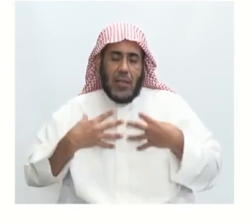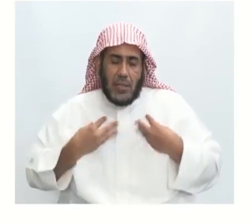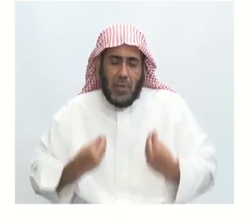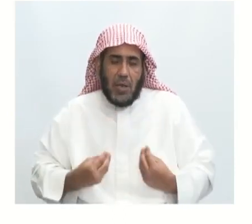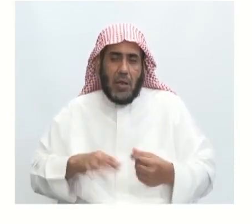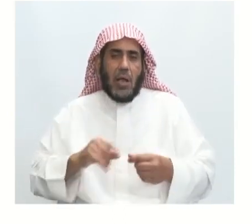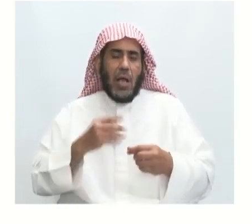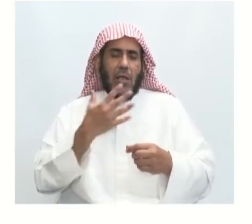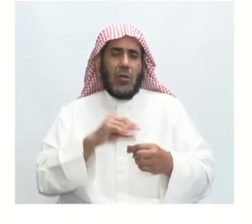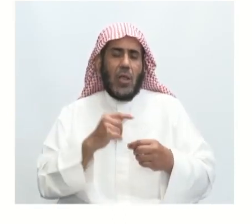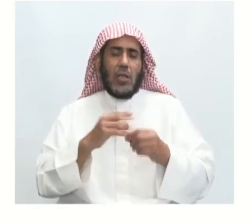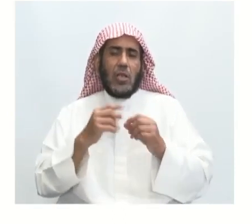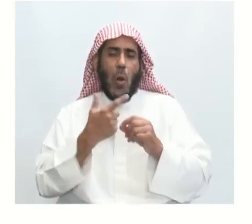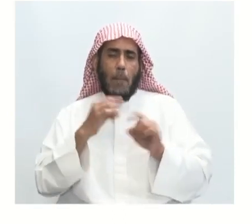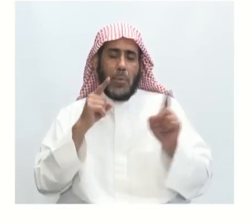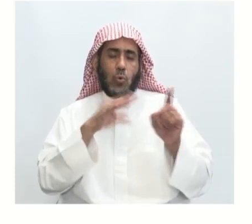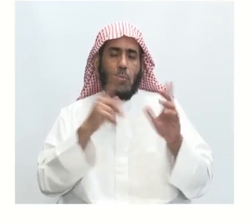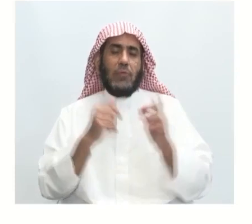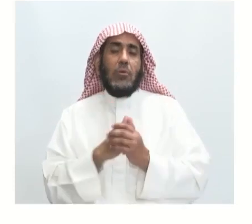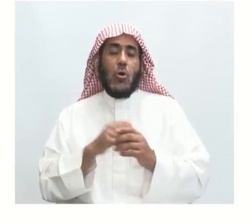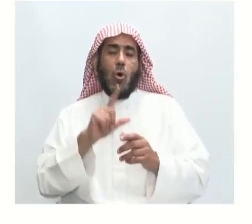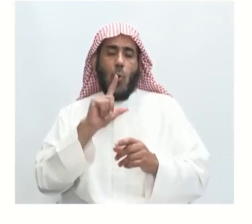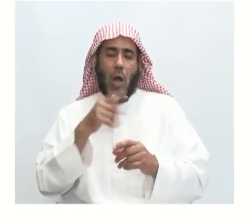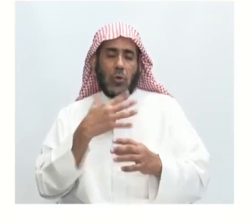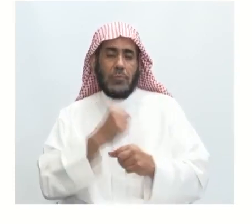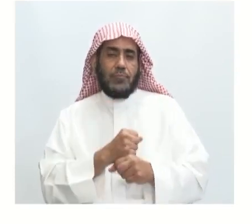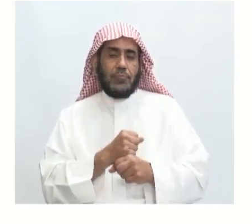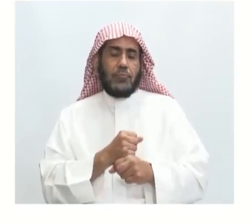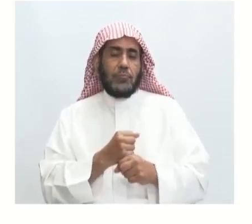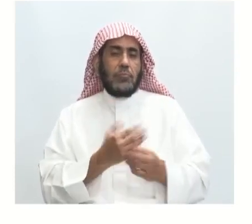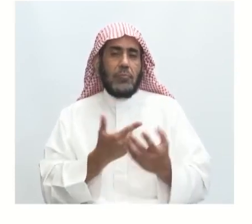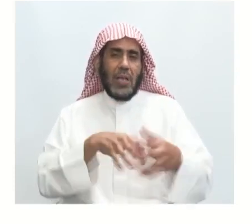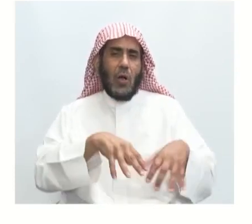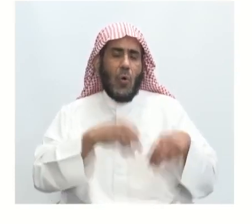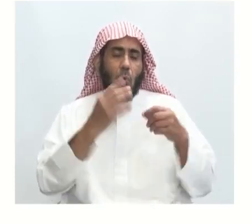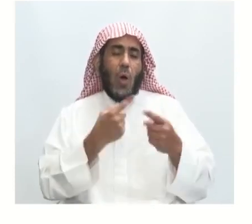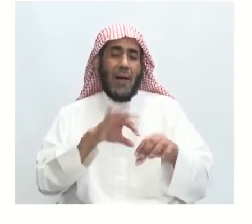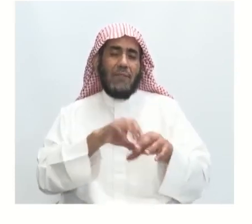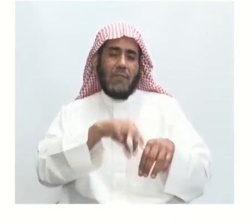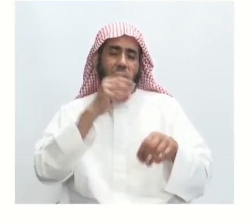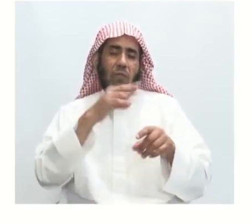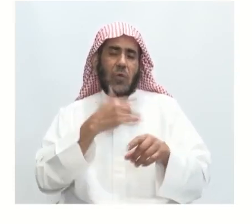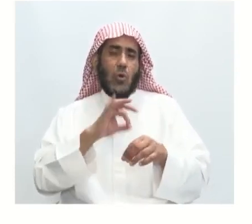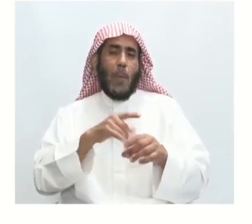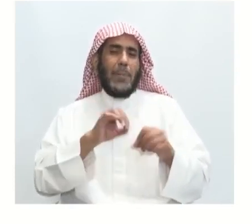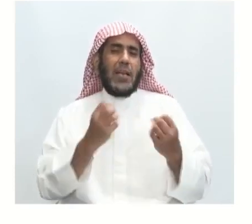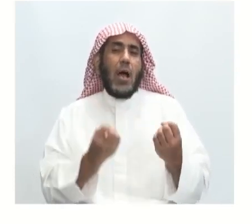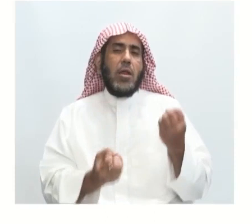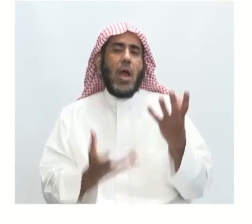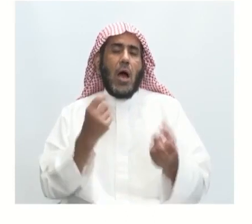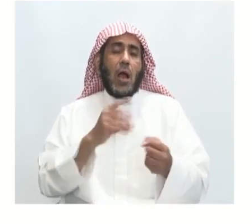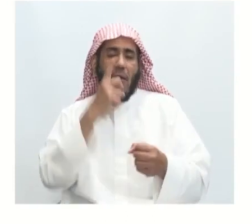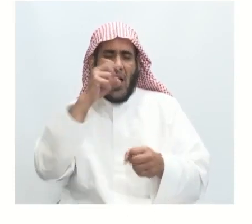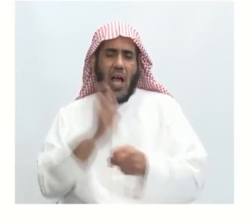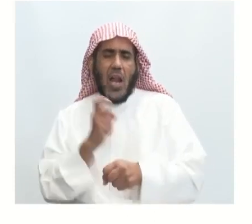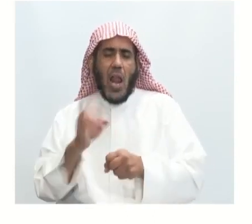حديث مسيء صلاته المشهور او المعروف وقوله صلى الله عليه وسلم انقذوا انفسكم من النار لاحظ هنا في افعال